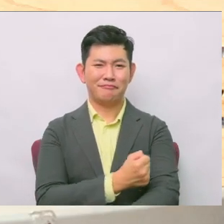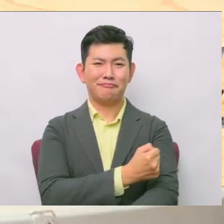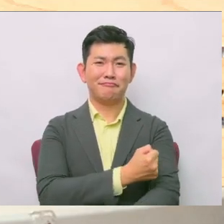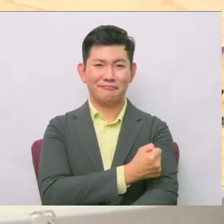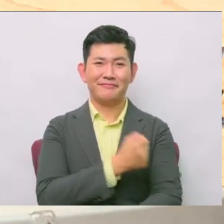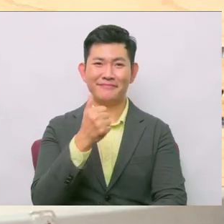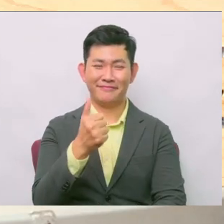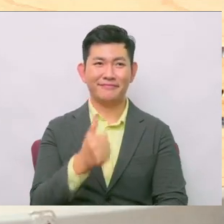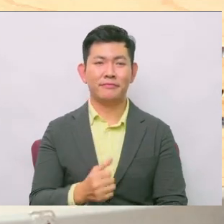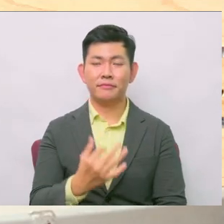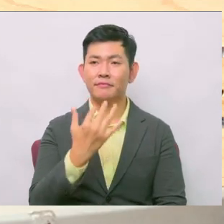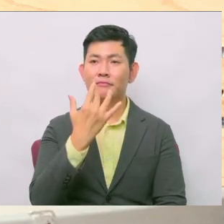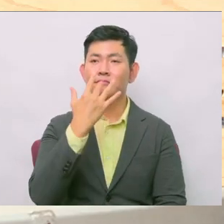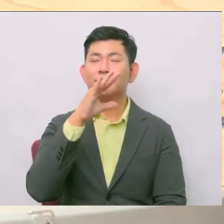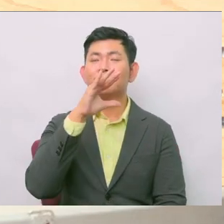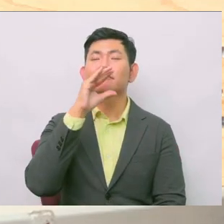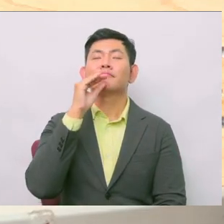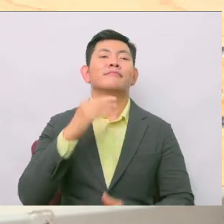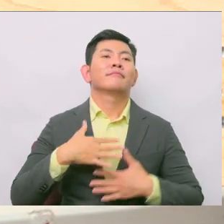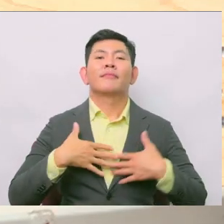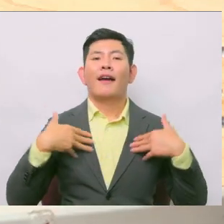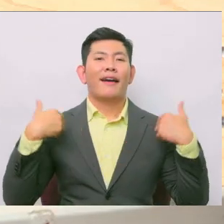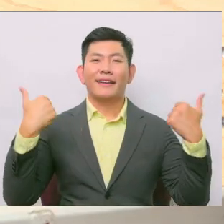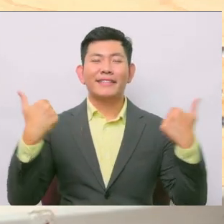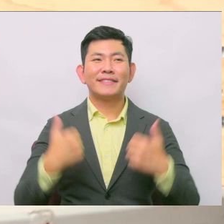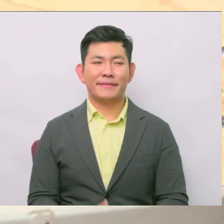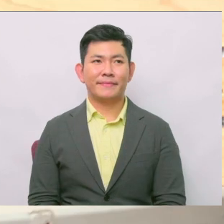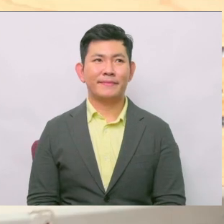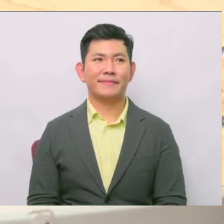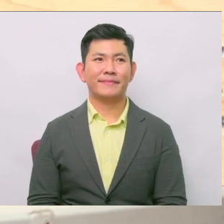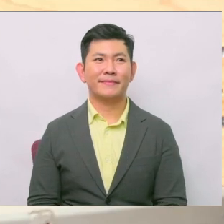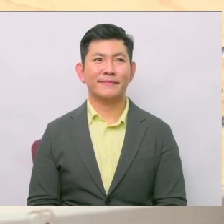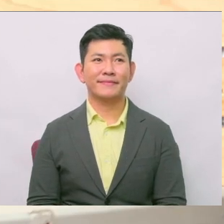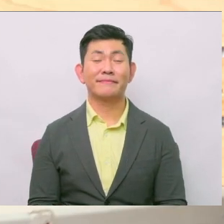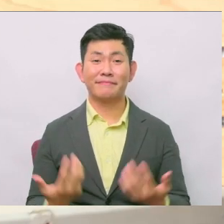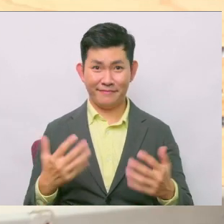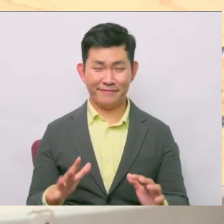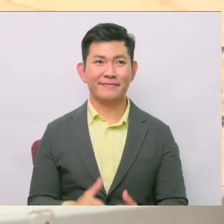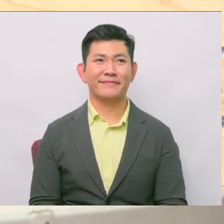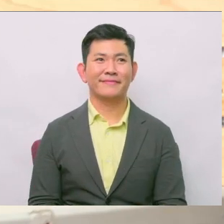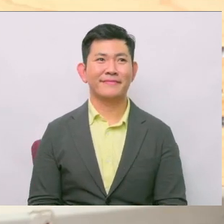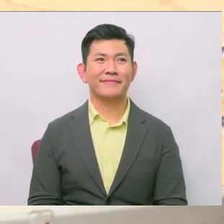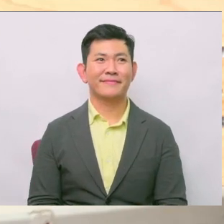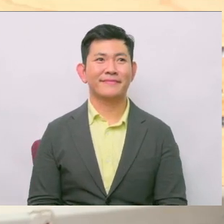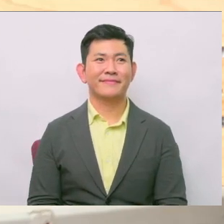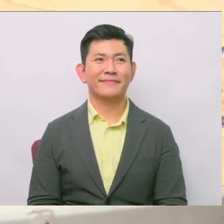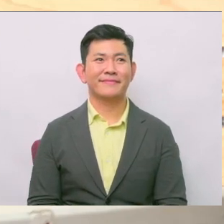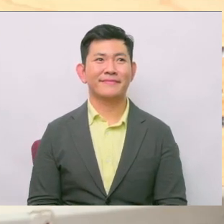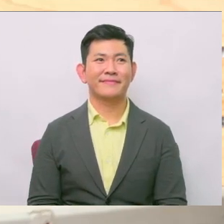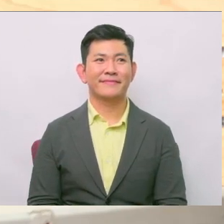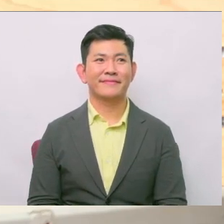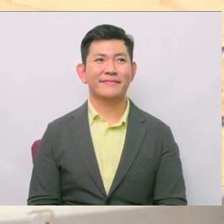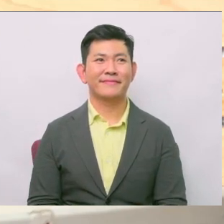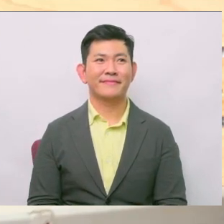ตอนนี้กลิ่นหอมโล่งจมูกมาก ค่ะ คะได้แล้วนะคะ อันนี้คือลูกประคบ นะค